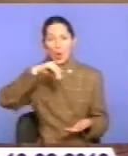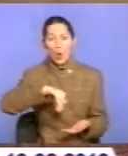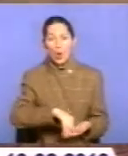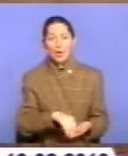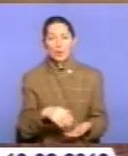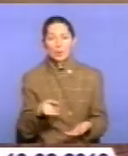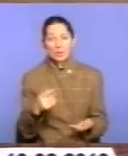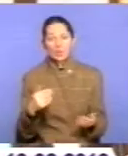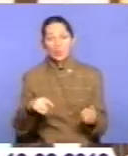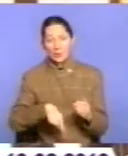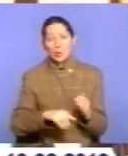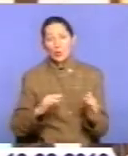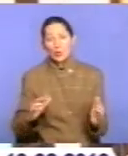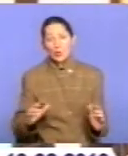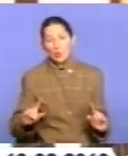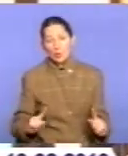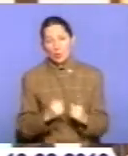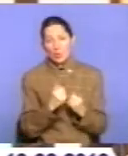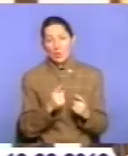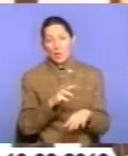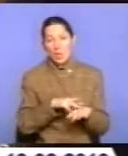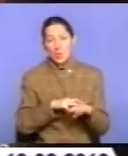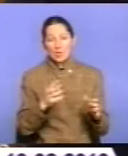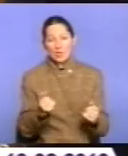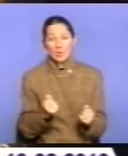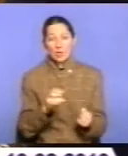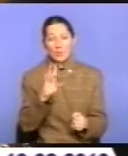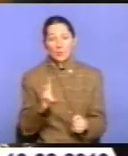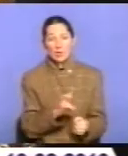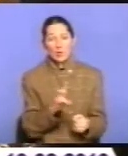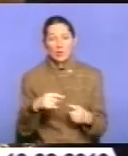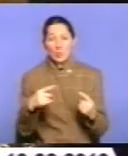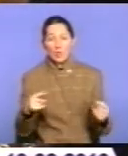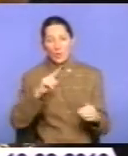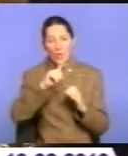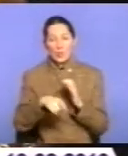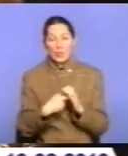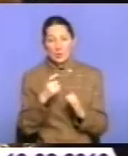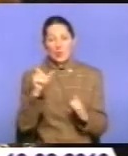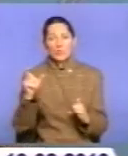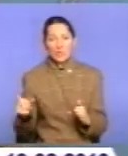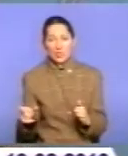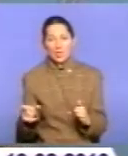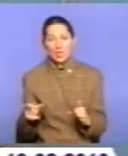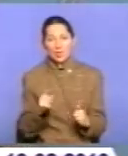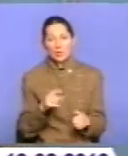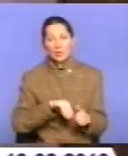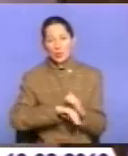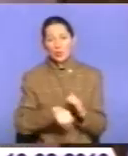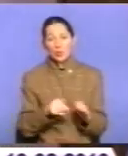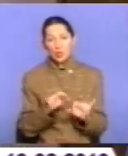зловили і забрали міліцію. Церковне майно впізнав настоятель храму, тож зловмиснику не залишалось нічого іншого, окрім як зізнатись у